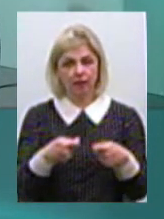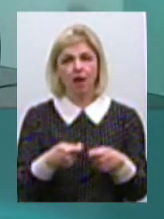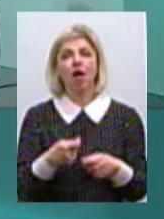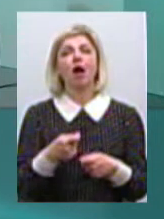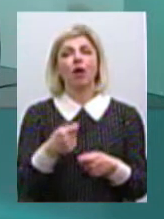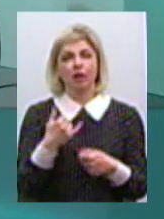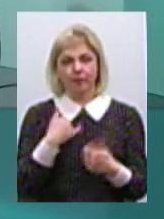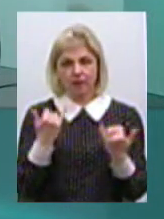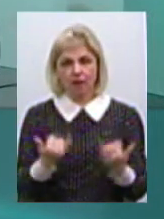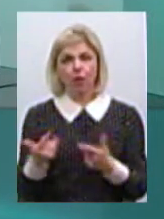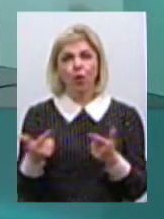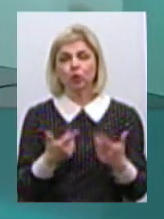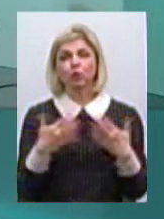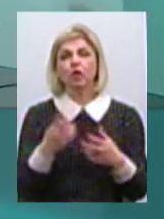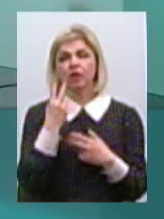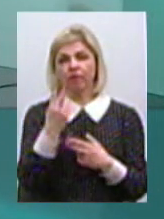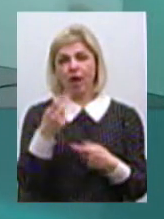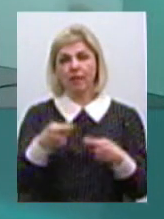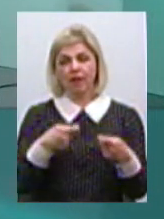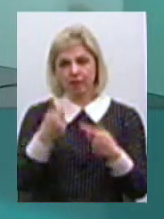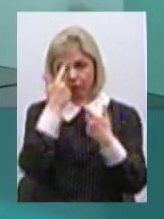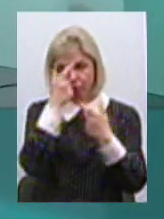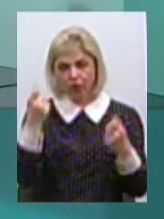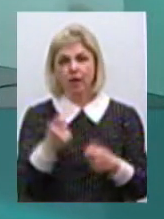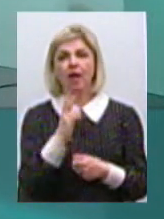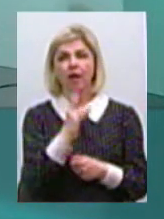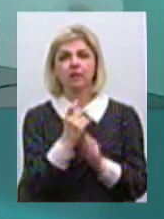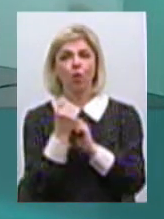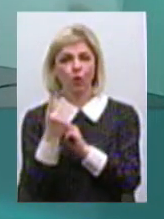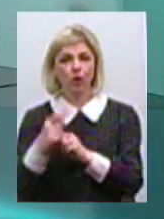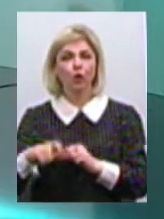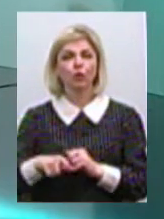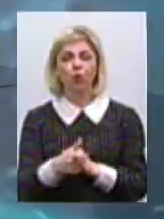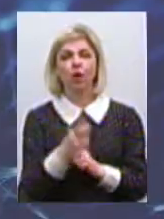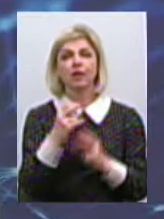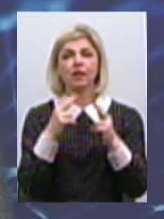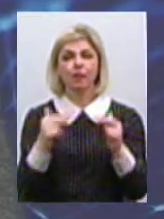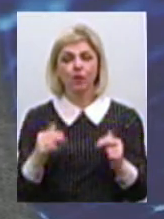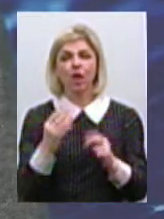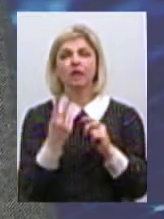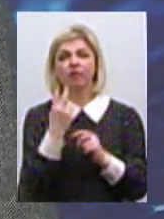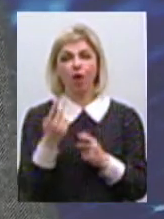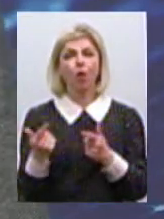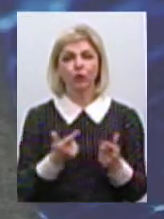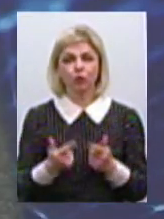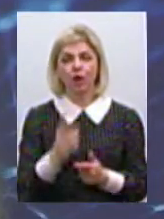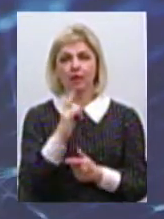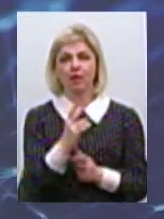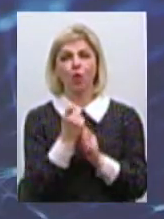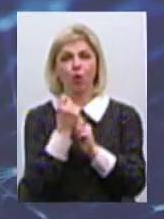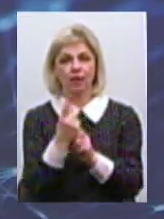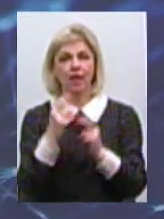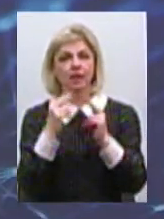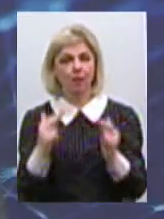зараз готуємо вже два оголошені тендери по Н-11 дорозі на Дніпро. І зараз ще два готуємо також по Н-11 на